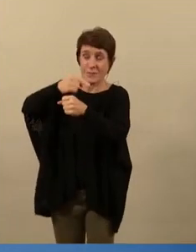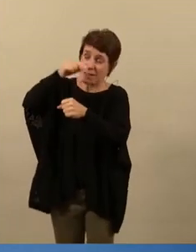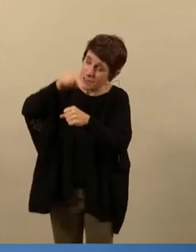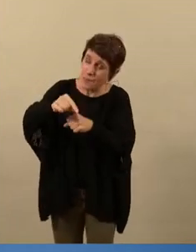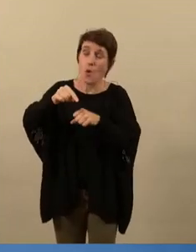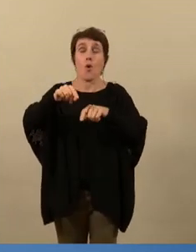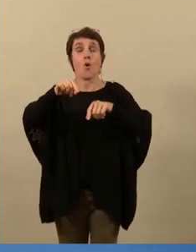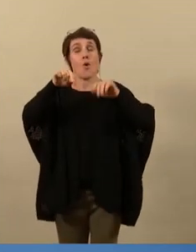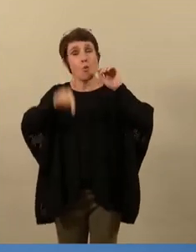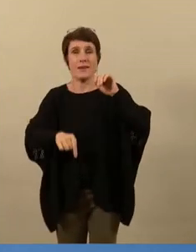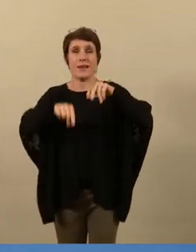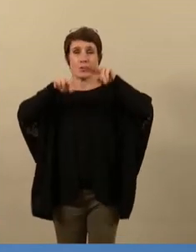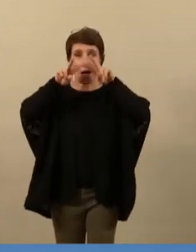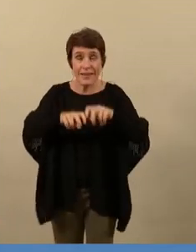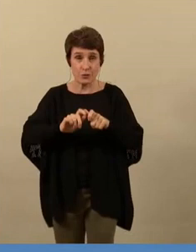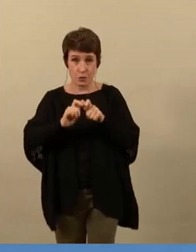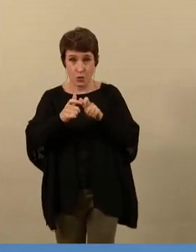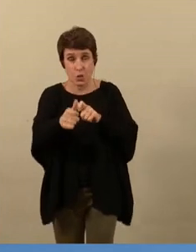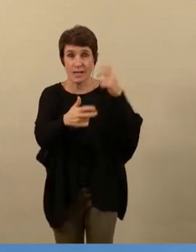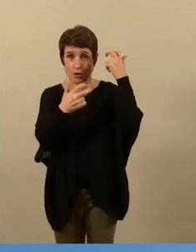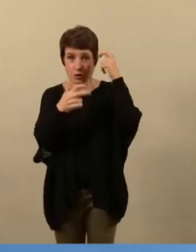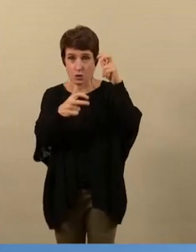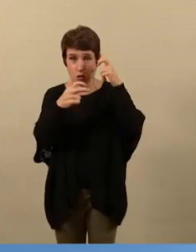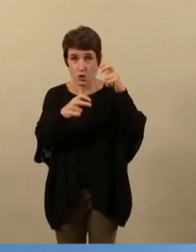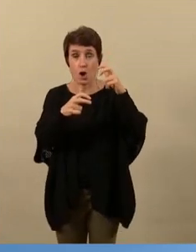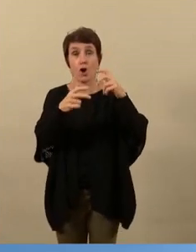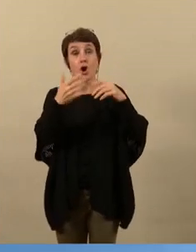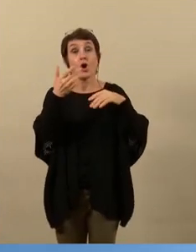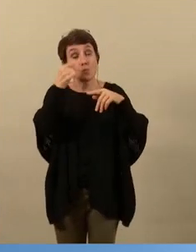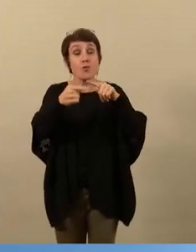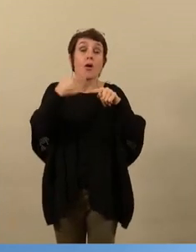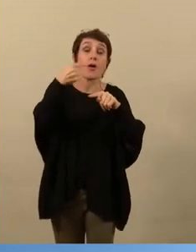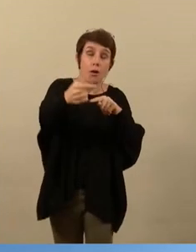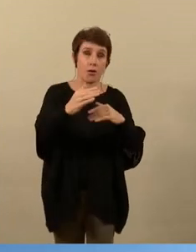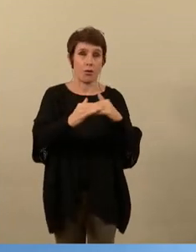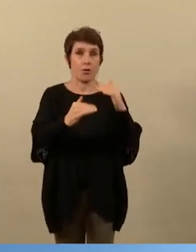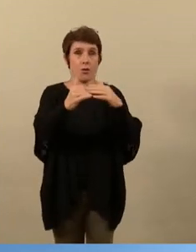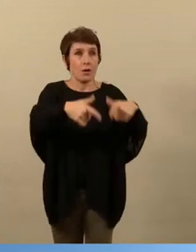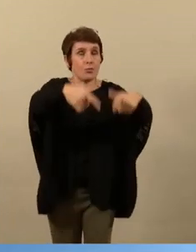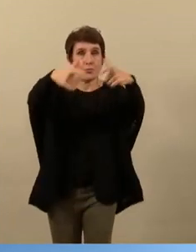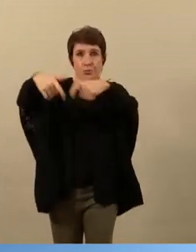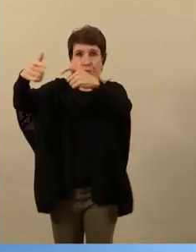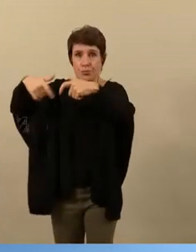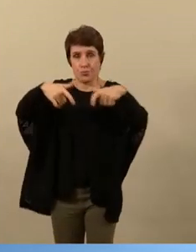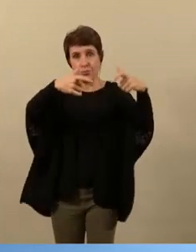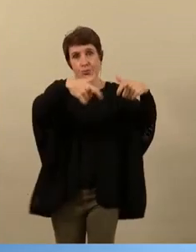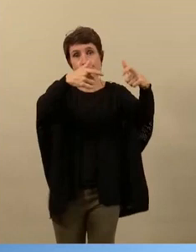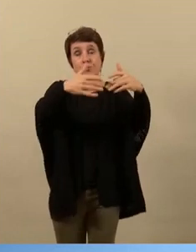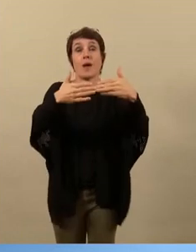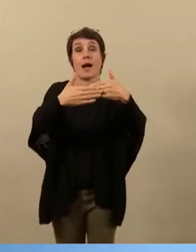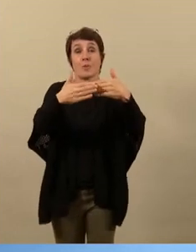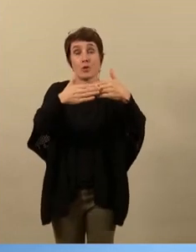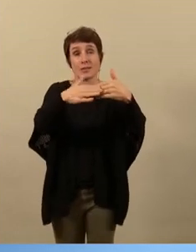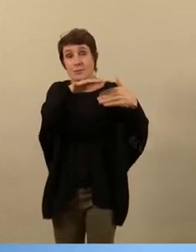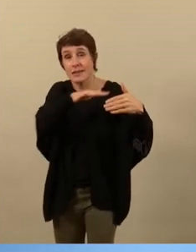la réalisation d'une étude d'impact des nuisances sonores préalable pour tous les projets de construction de logements à proximité immédiate